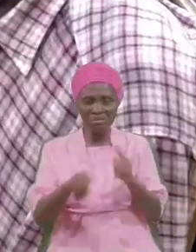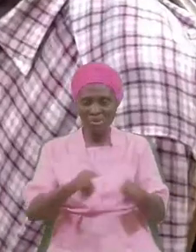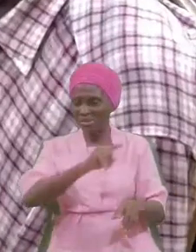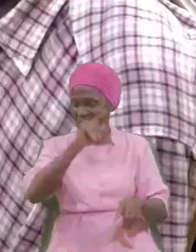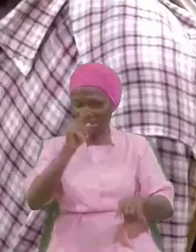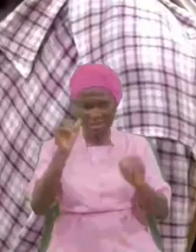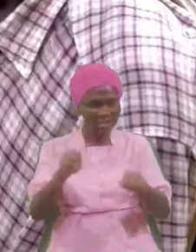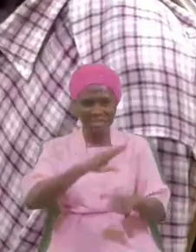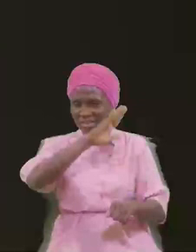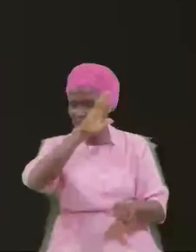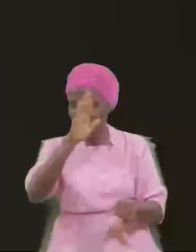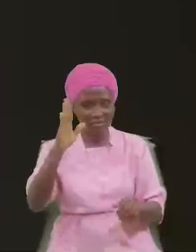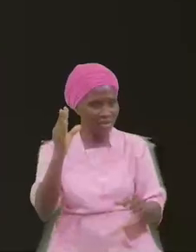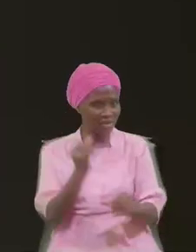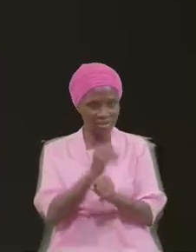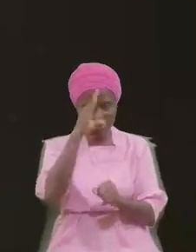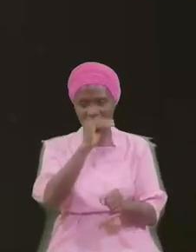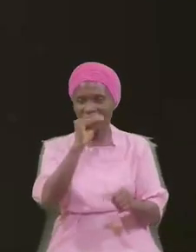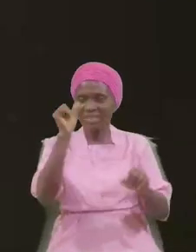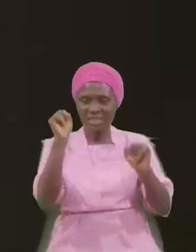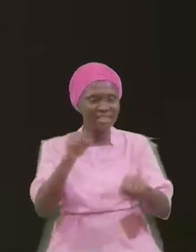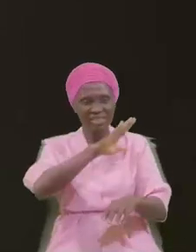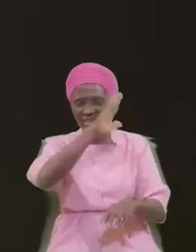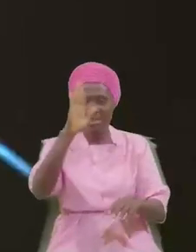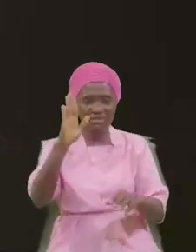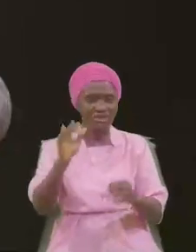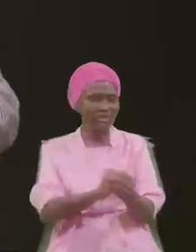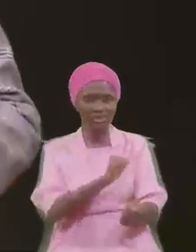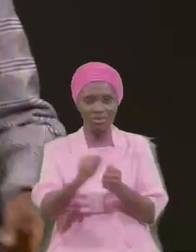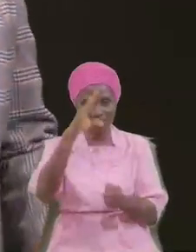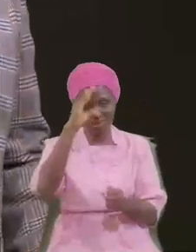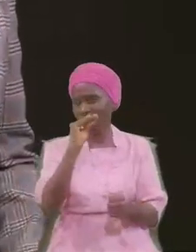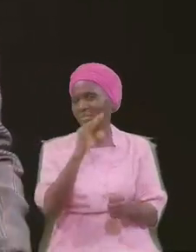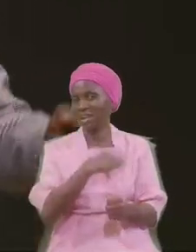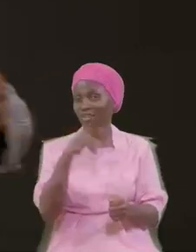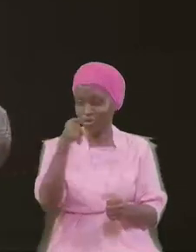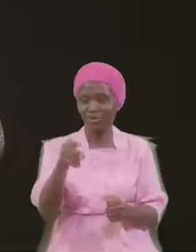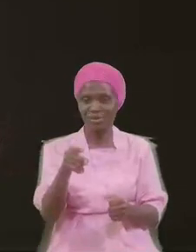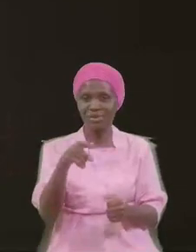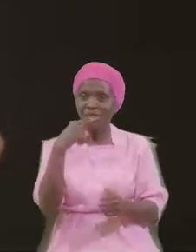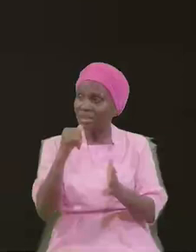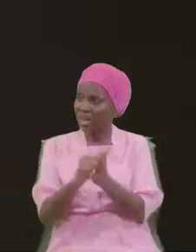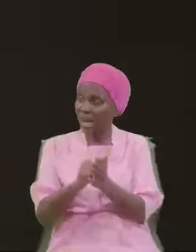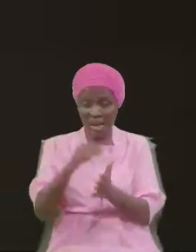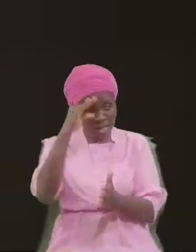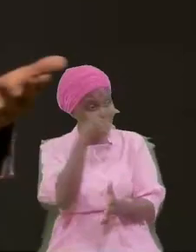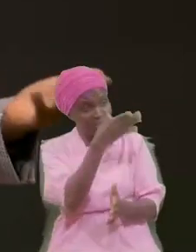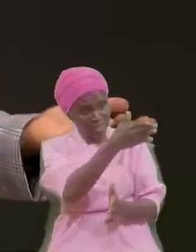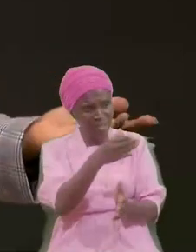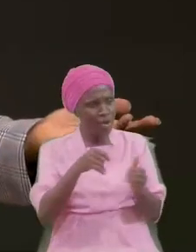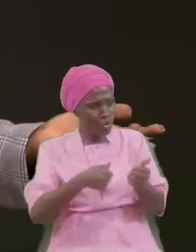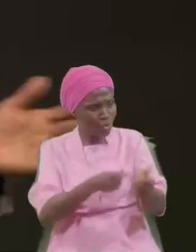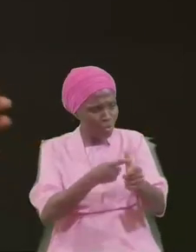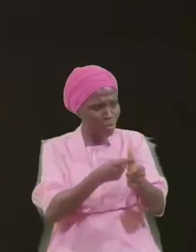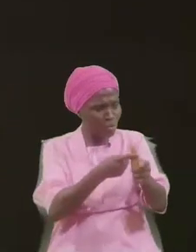Je vais l'avoir, l'éliminer, le détruire. Ils ne vont jamais te détruire. Ils ne vont jamais t'éliminer. Il est là.